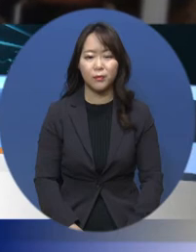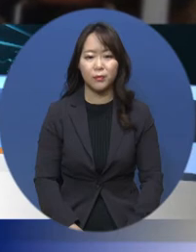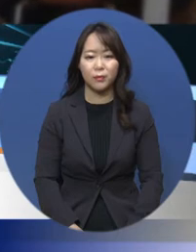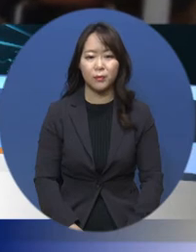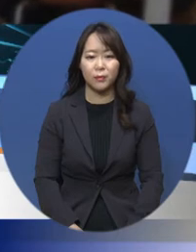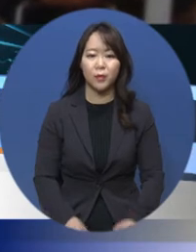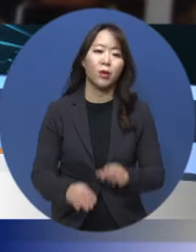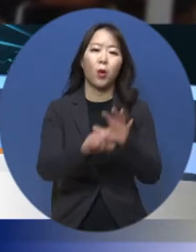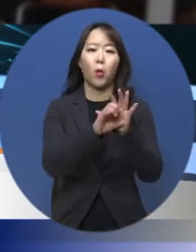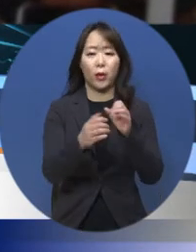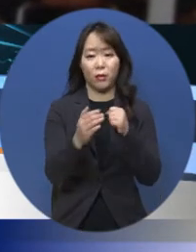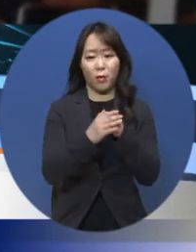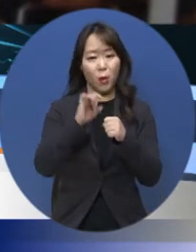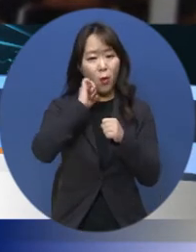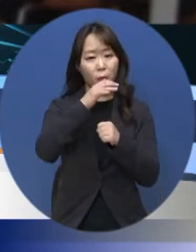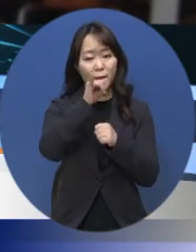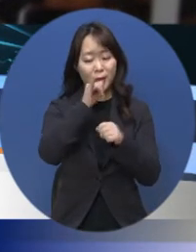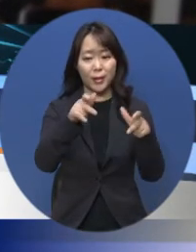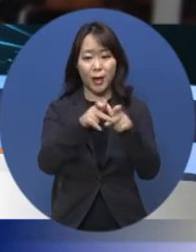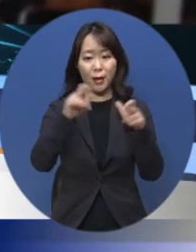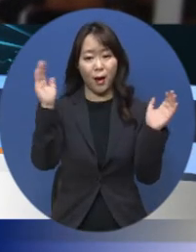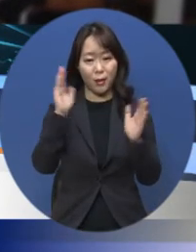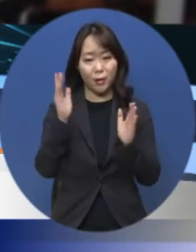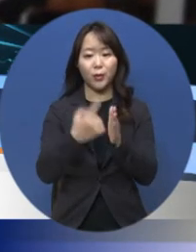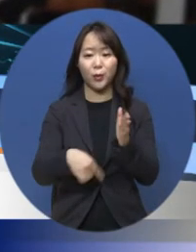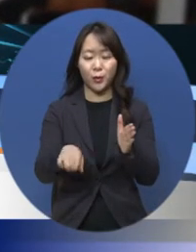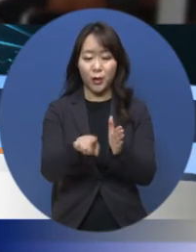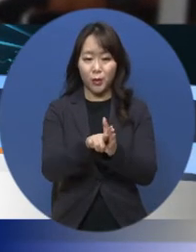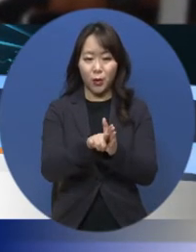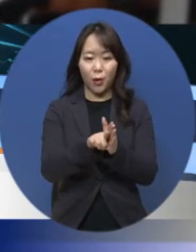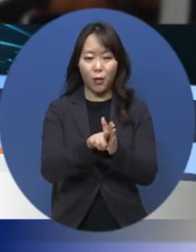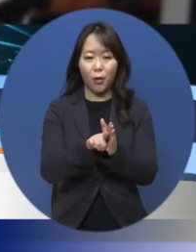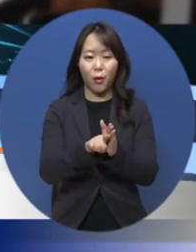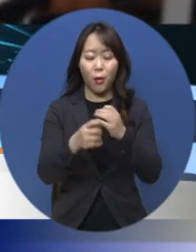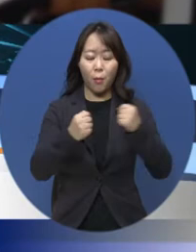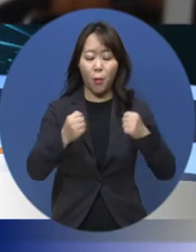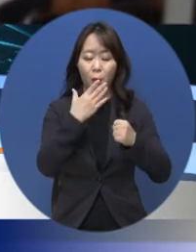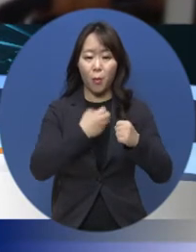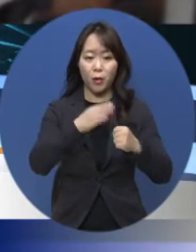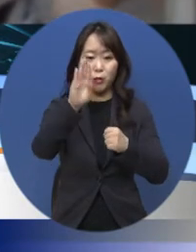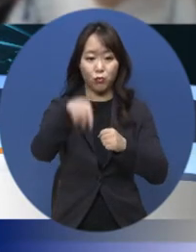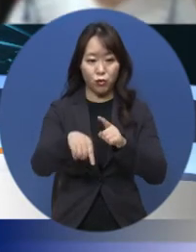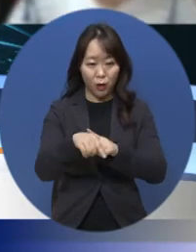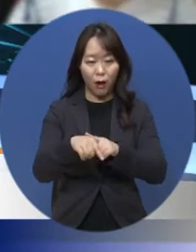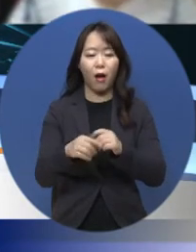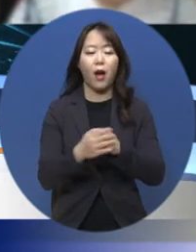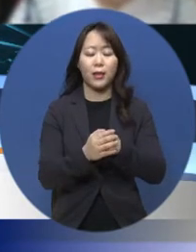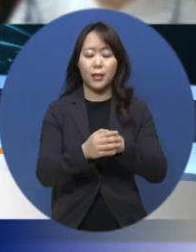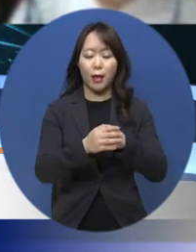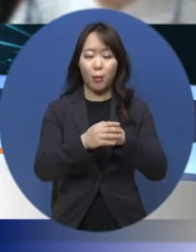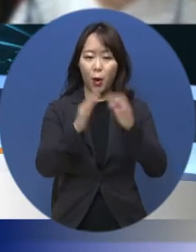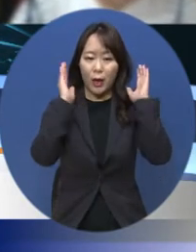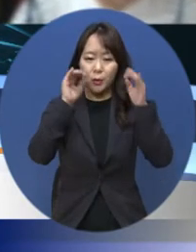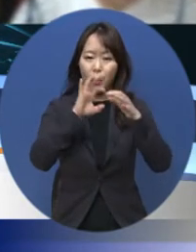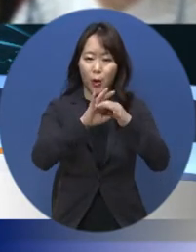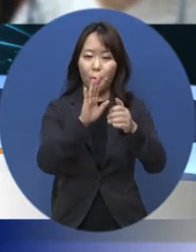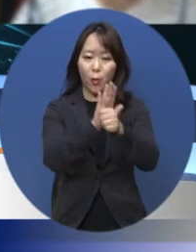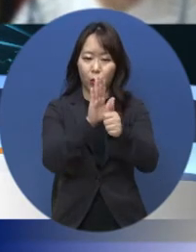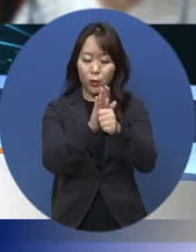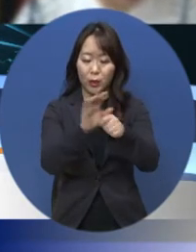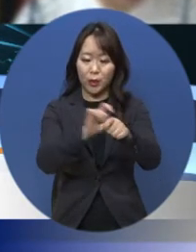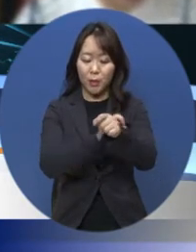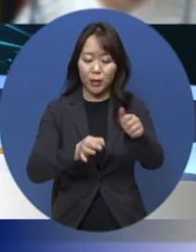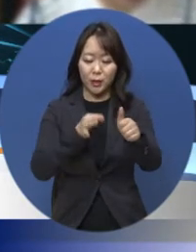코르 날 구로 어려움을 겪는 장애 학생들을 위해 보건복지부가 학습 보조를 위한 특별 급여를 지원합니다